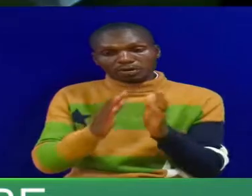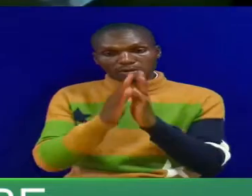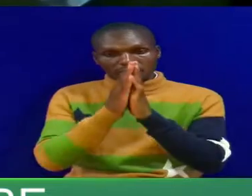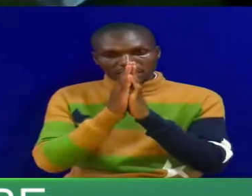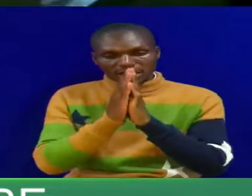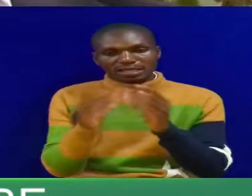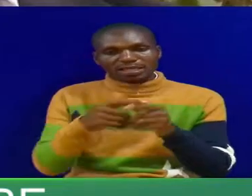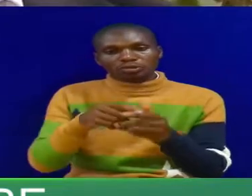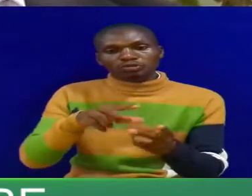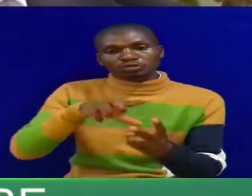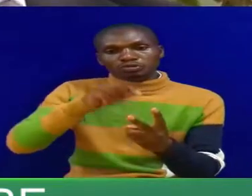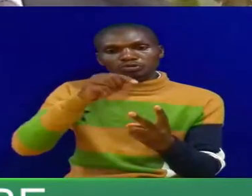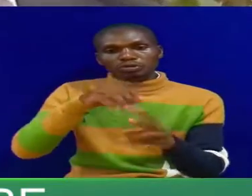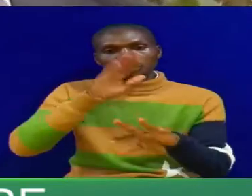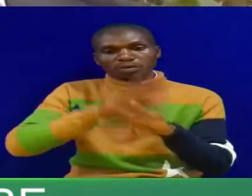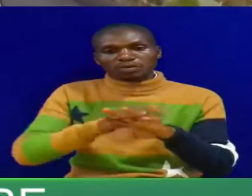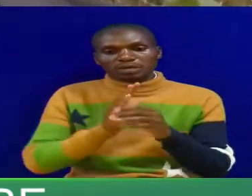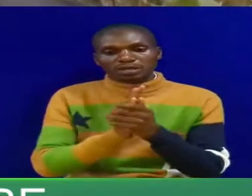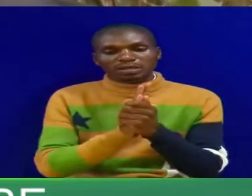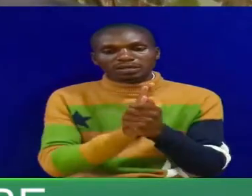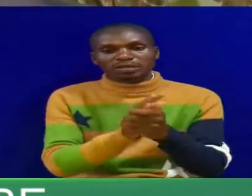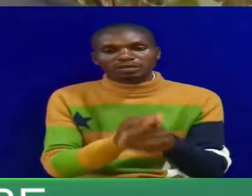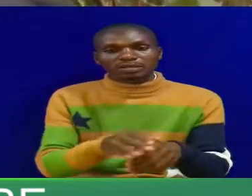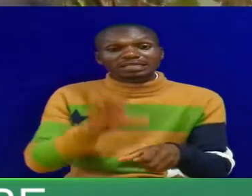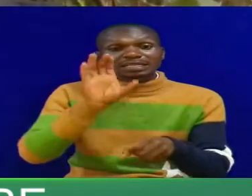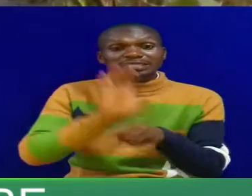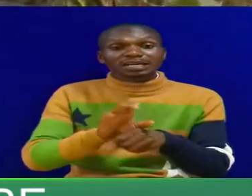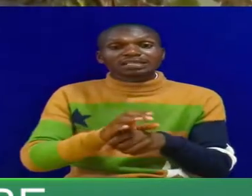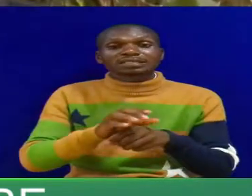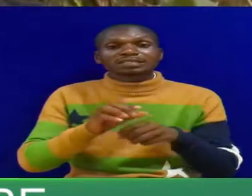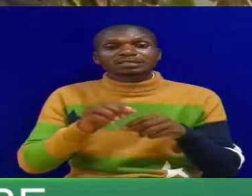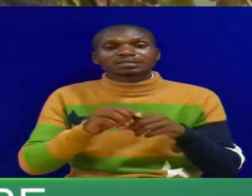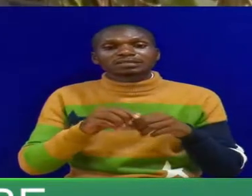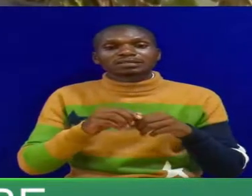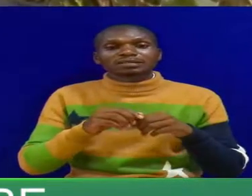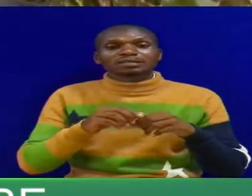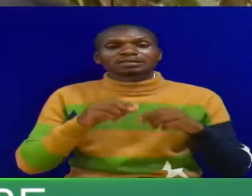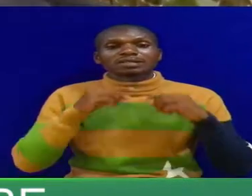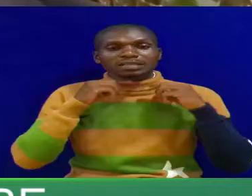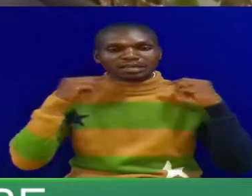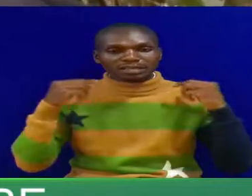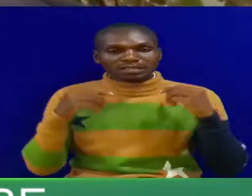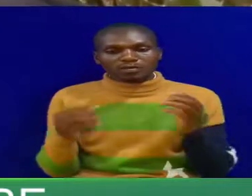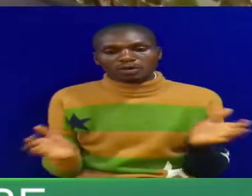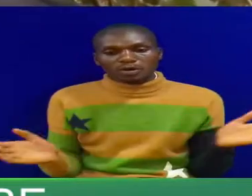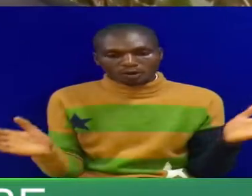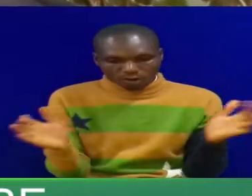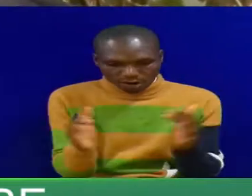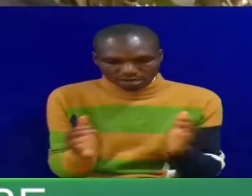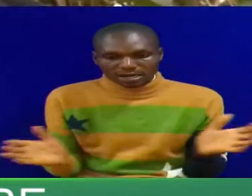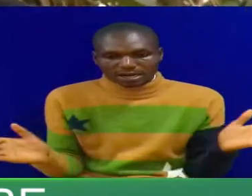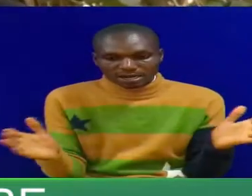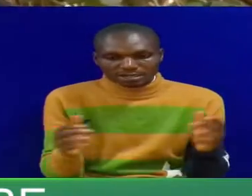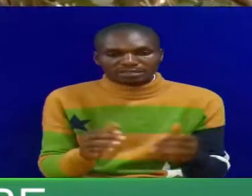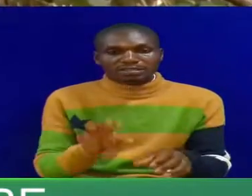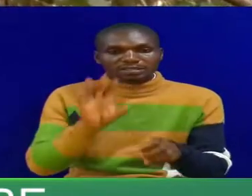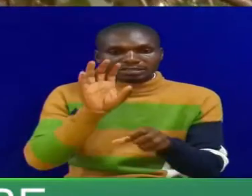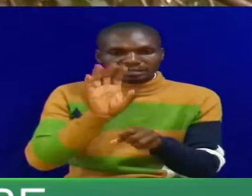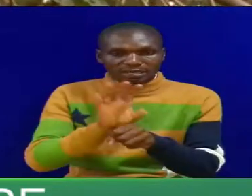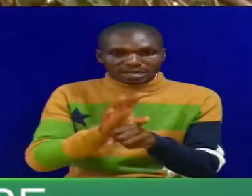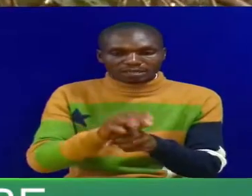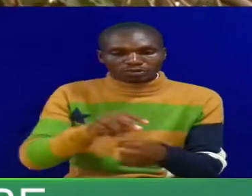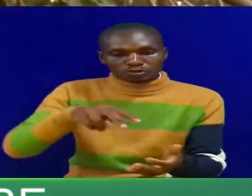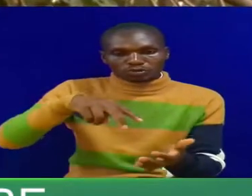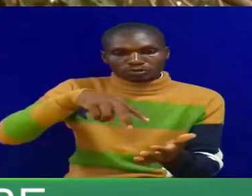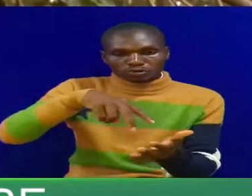bale abayangu. Viongozi wa kanisa pia kuencourage kanisa kwa jumla kusimama